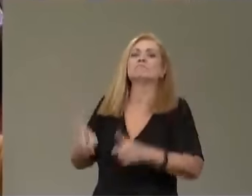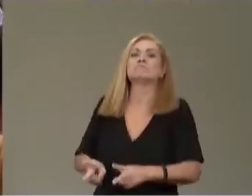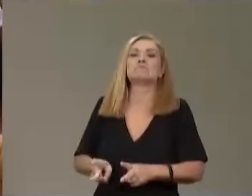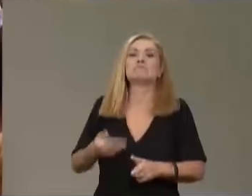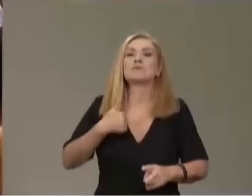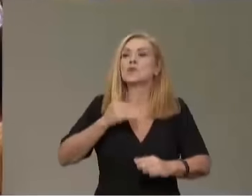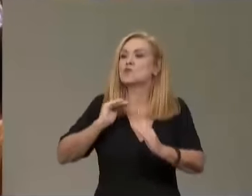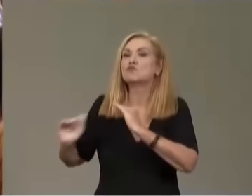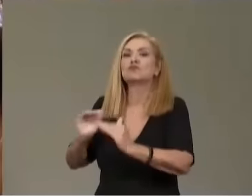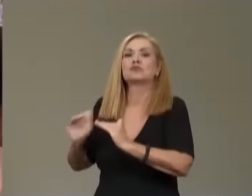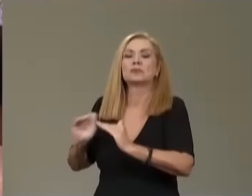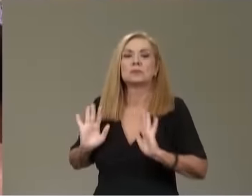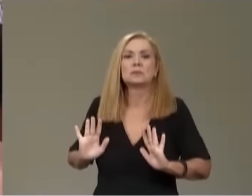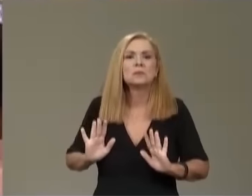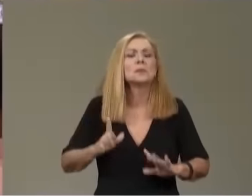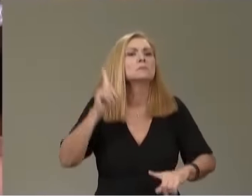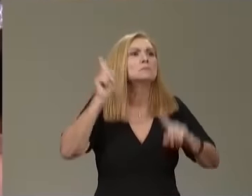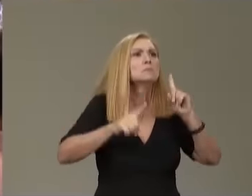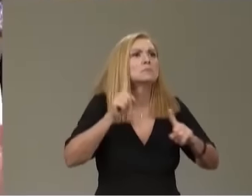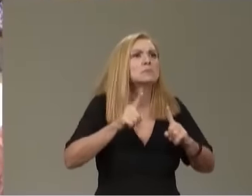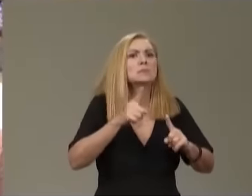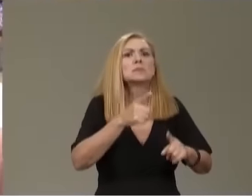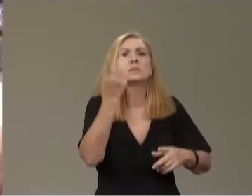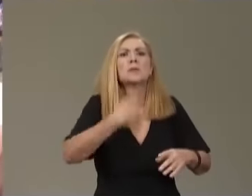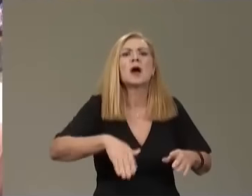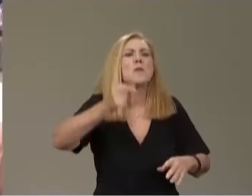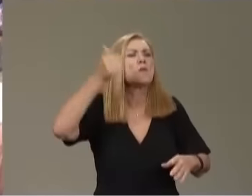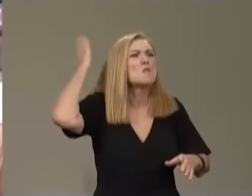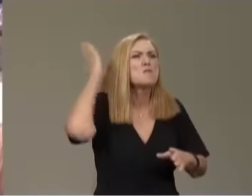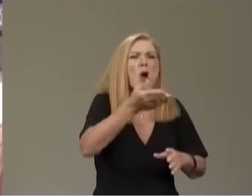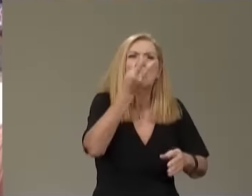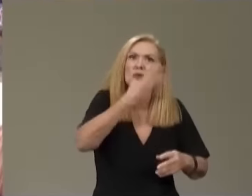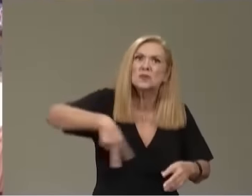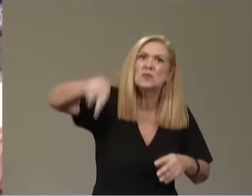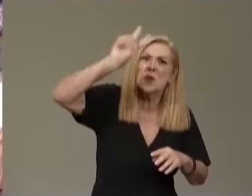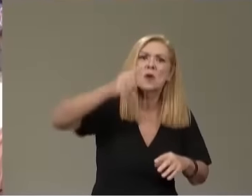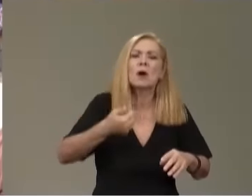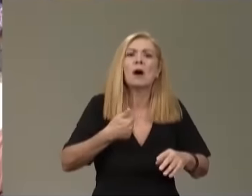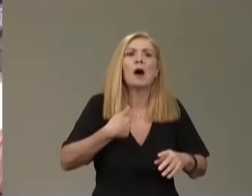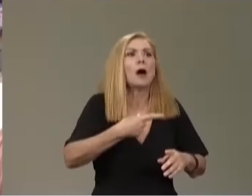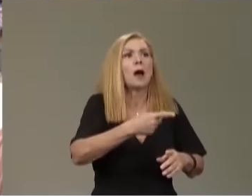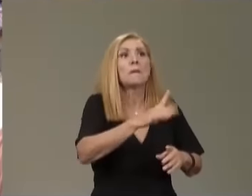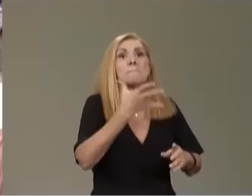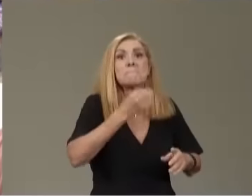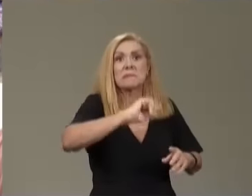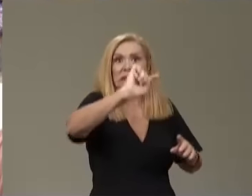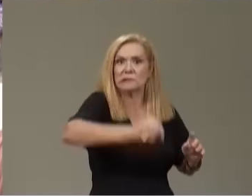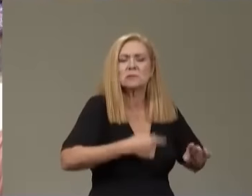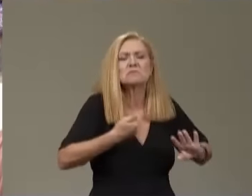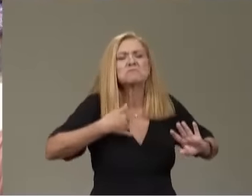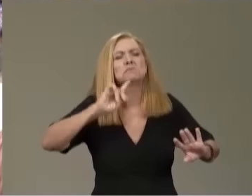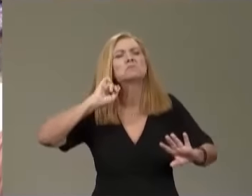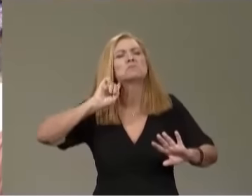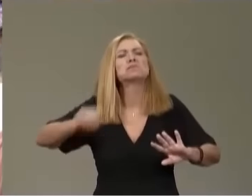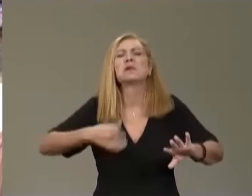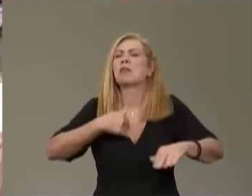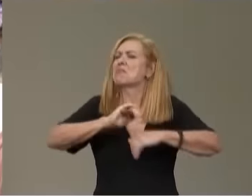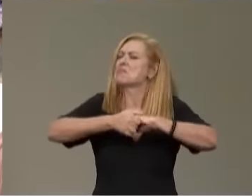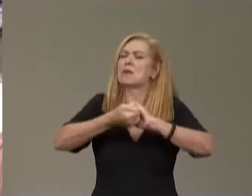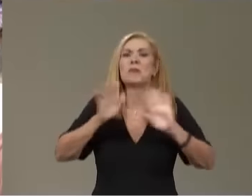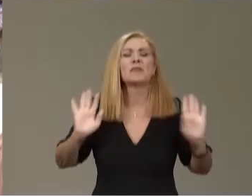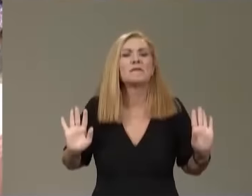Δεν υπολογίσαμε τις αντιδράσεις από τα υψηλά πρόστιμα για όσους βρήκαν την ευκαιρία της εσχοκέρδειας με